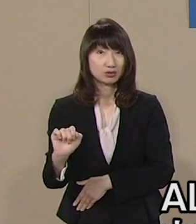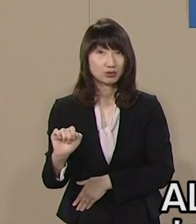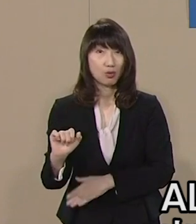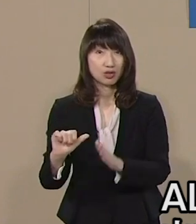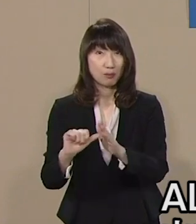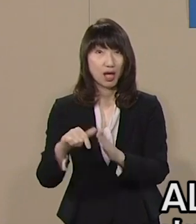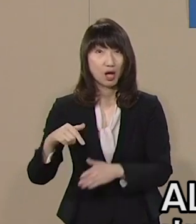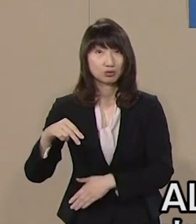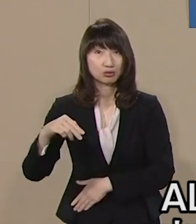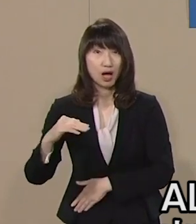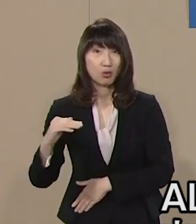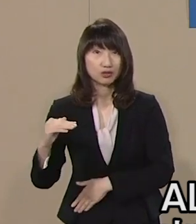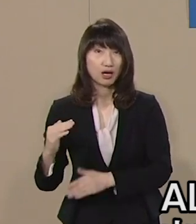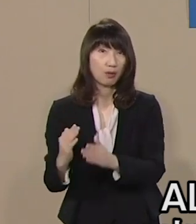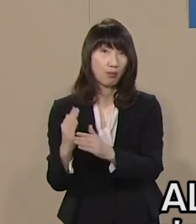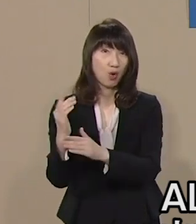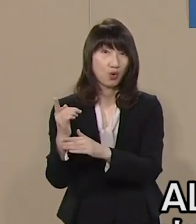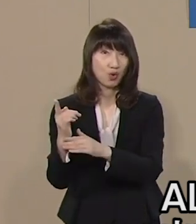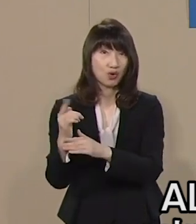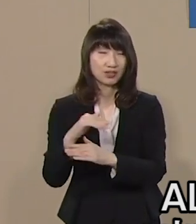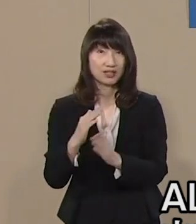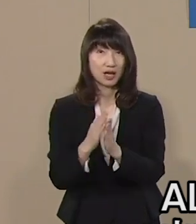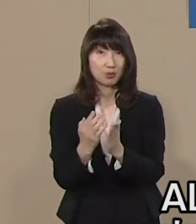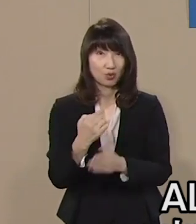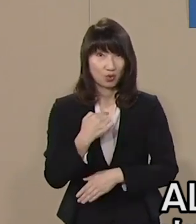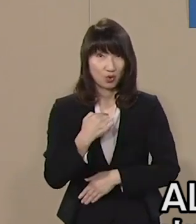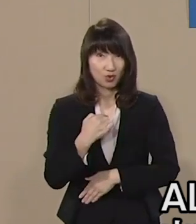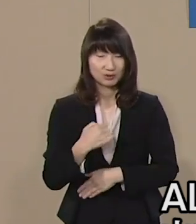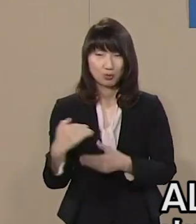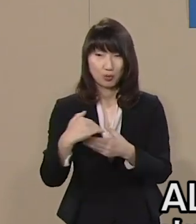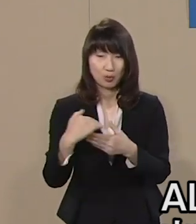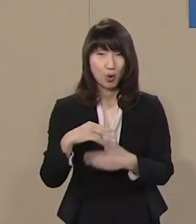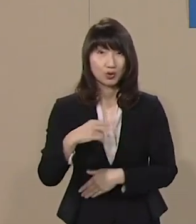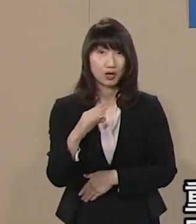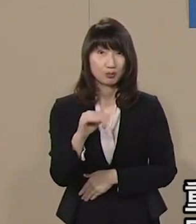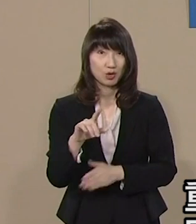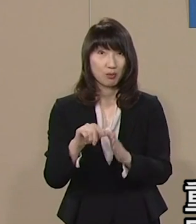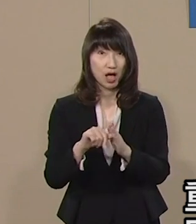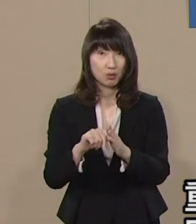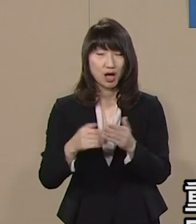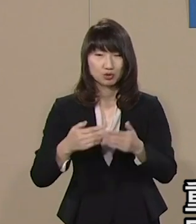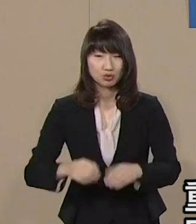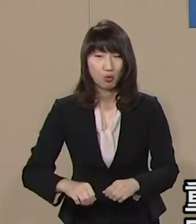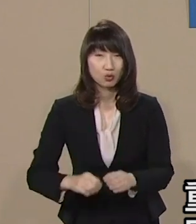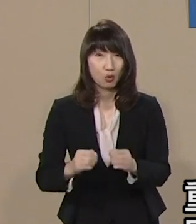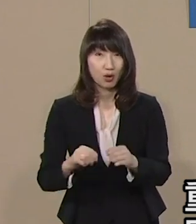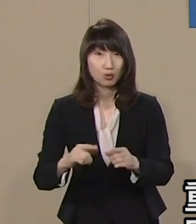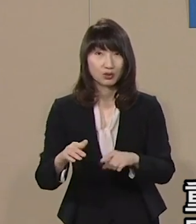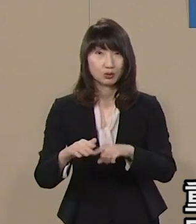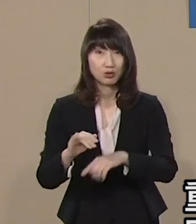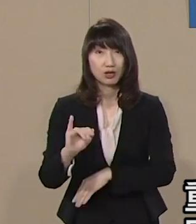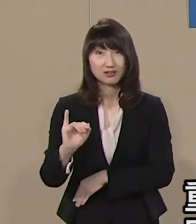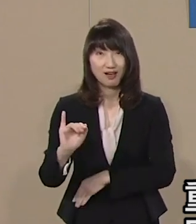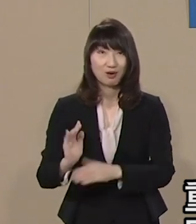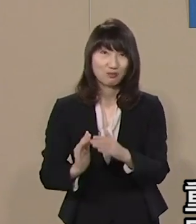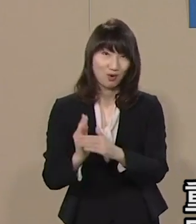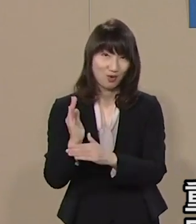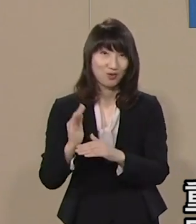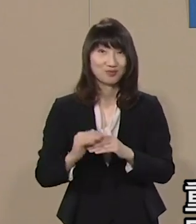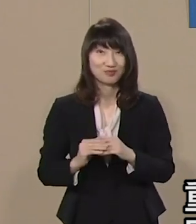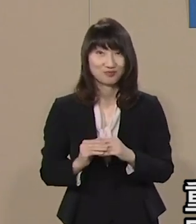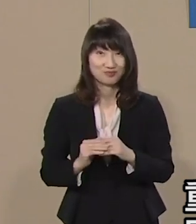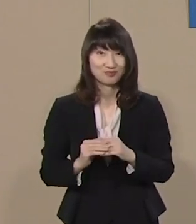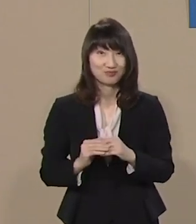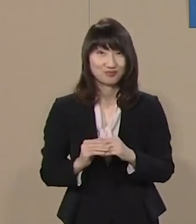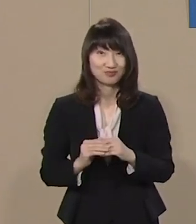子さんが国会議員になり山本太郎に200万票集まれば重度障害の木村 a子さんが来会議